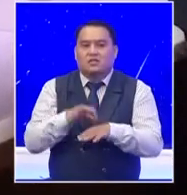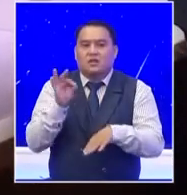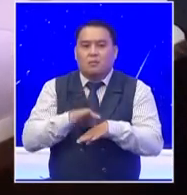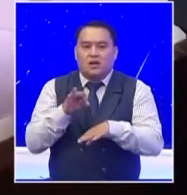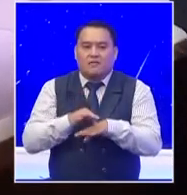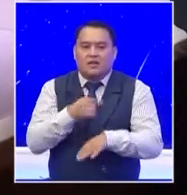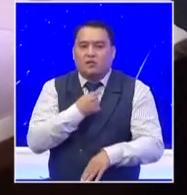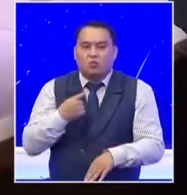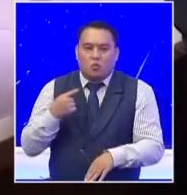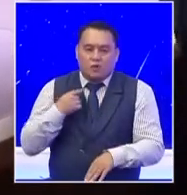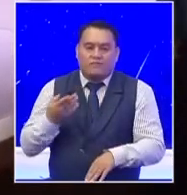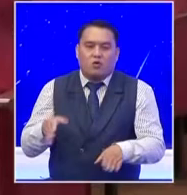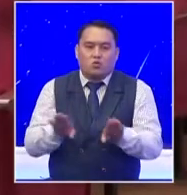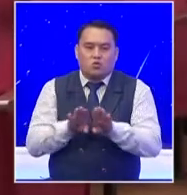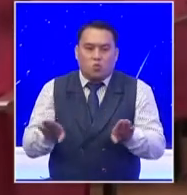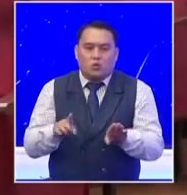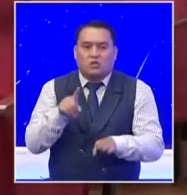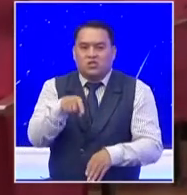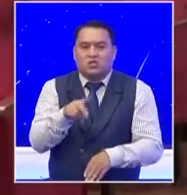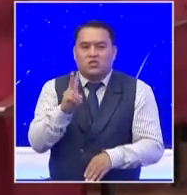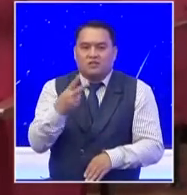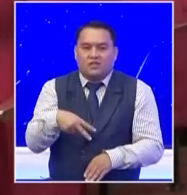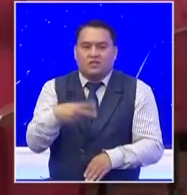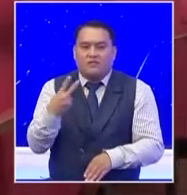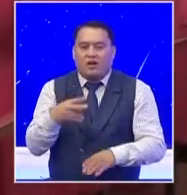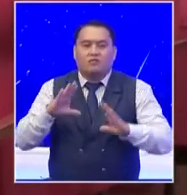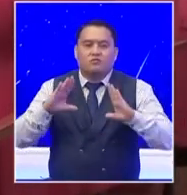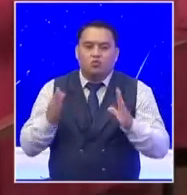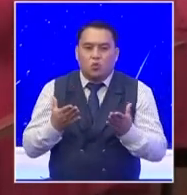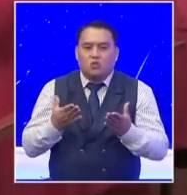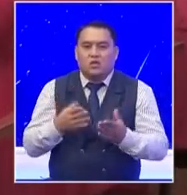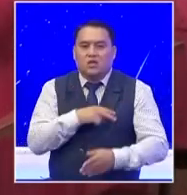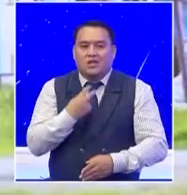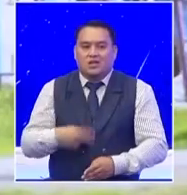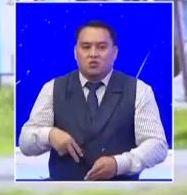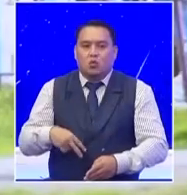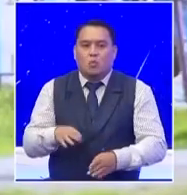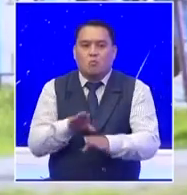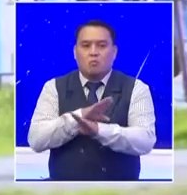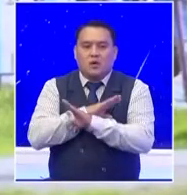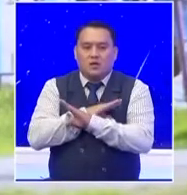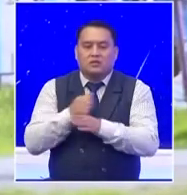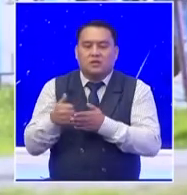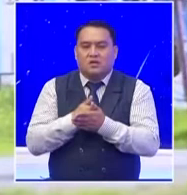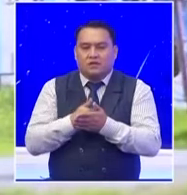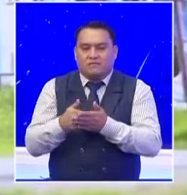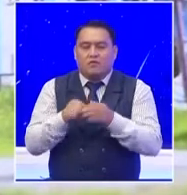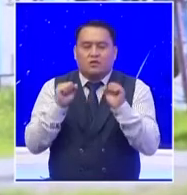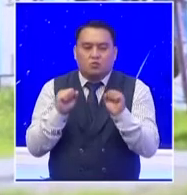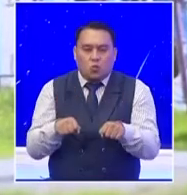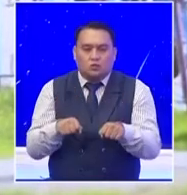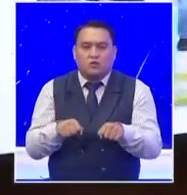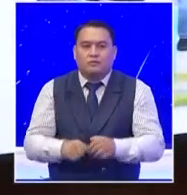областном центре количество инфицированных 1022. В случае послабления мы рискуем потерять все, чего достигли, считают